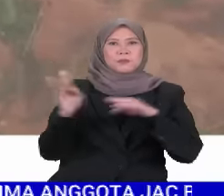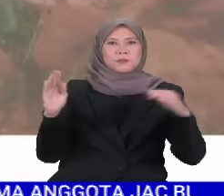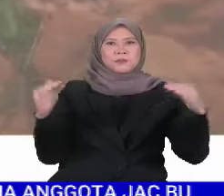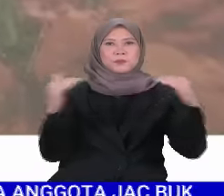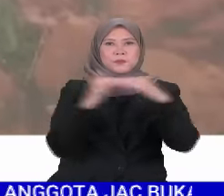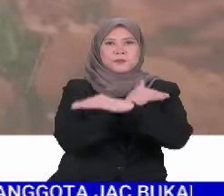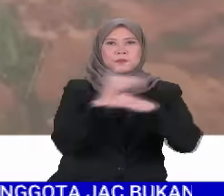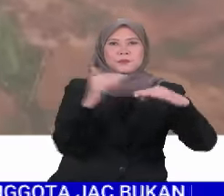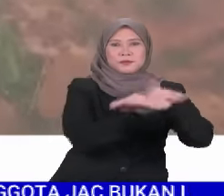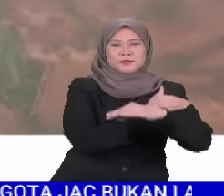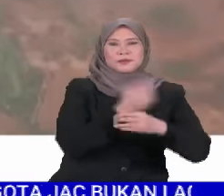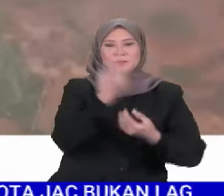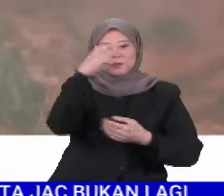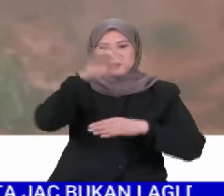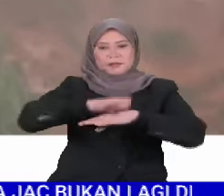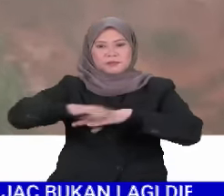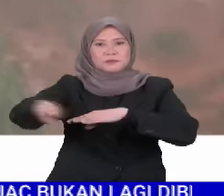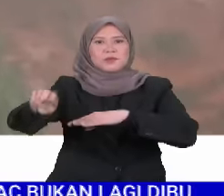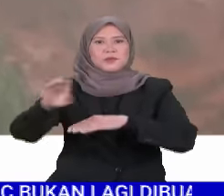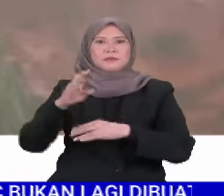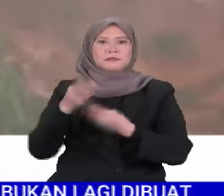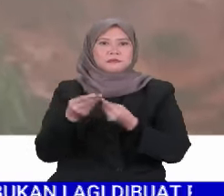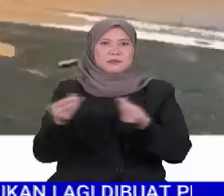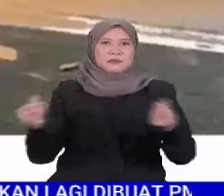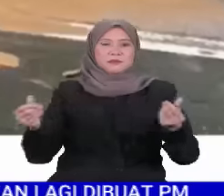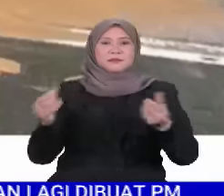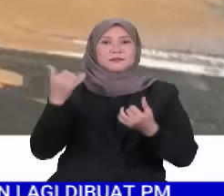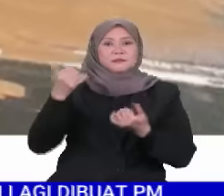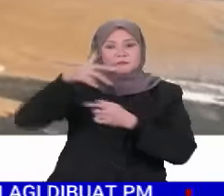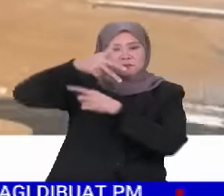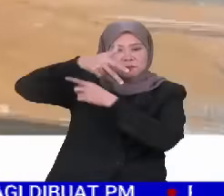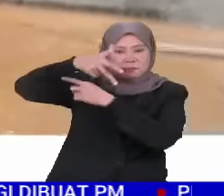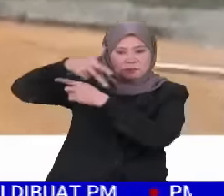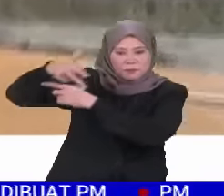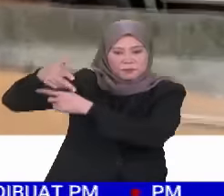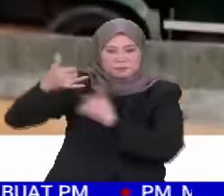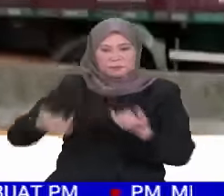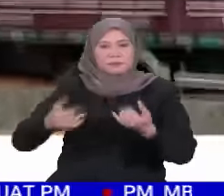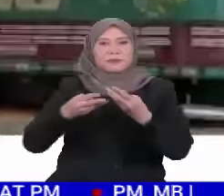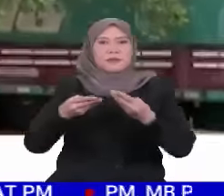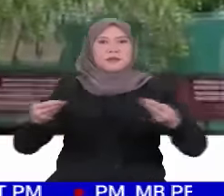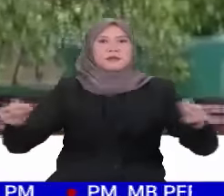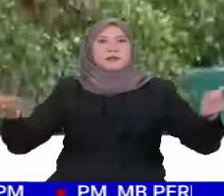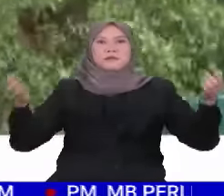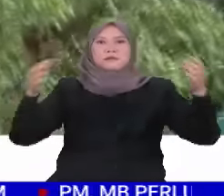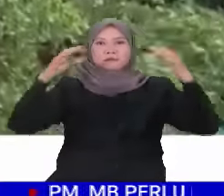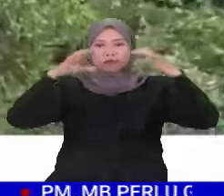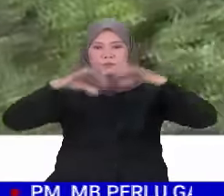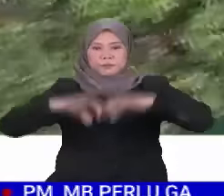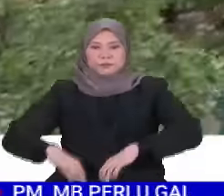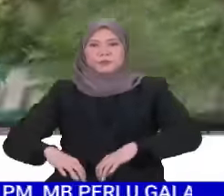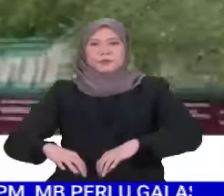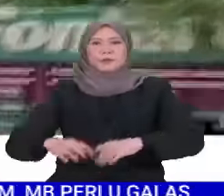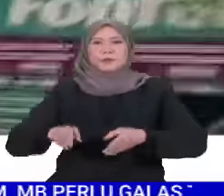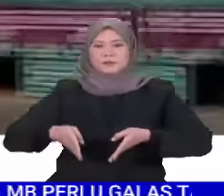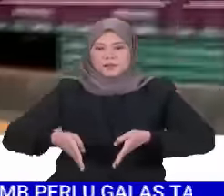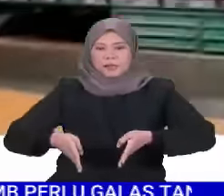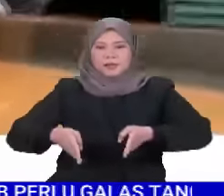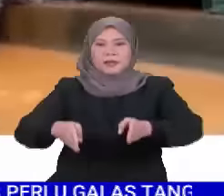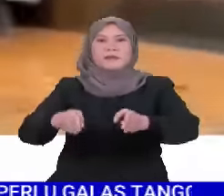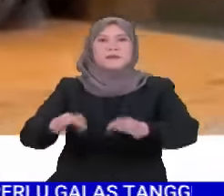export bijian ia dapat dilihat dari rekaman dari udara menunjukkan tanah runtuh berlaku di lalon utama ke pelabuhan